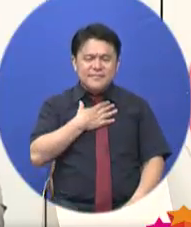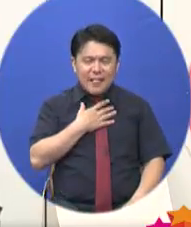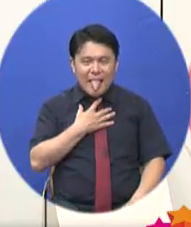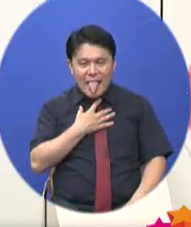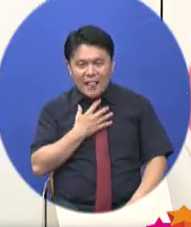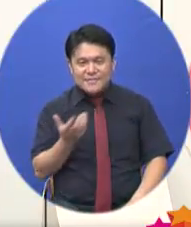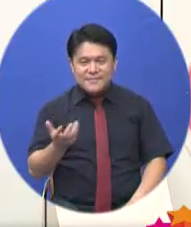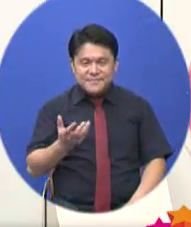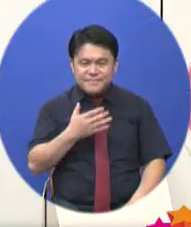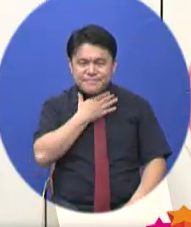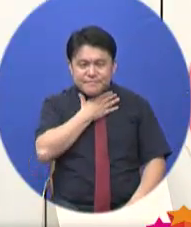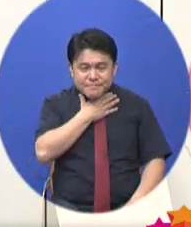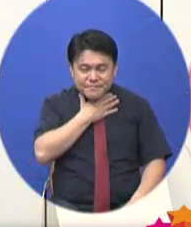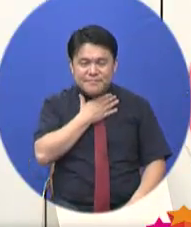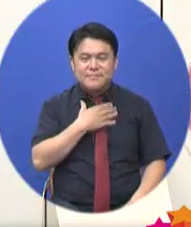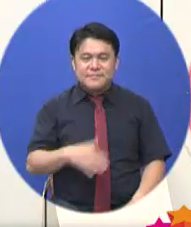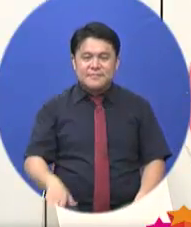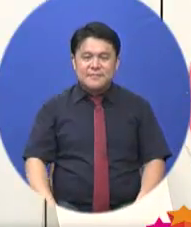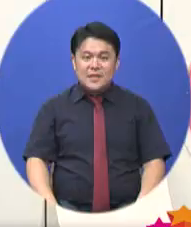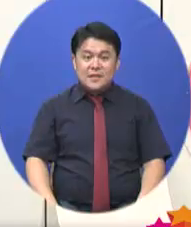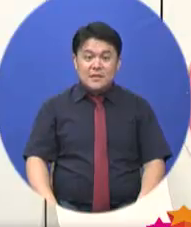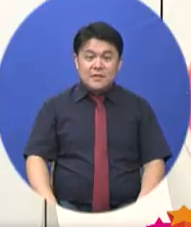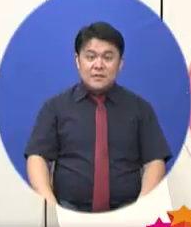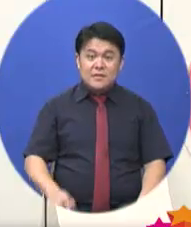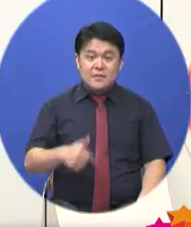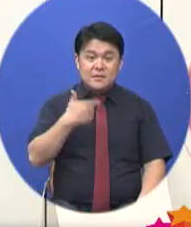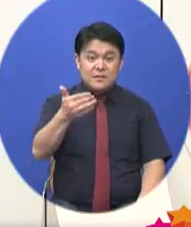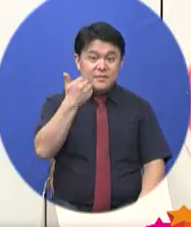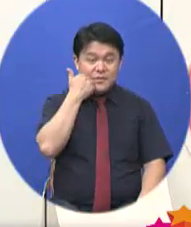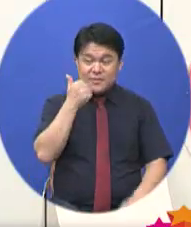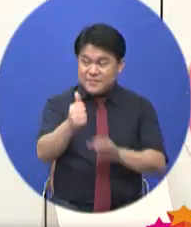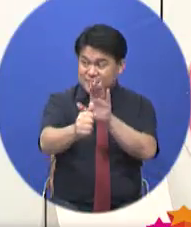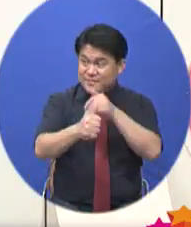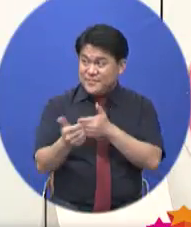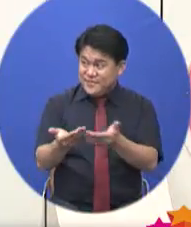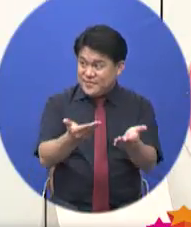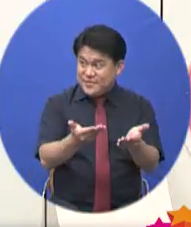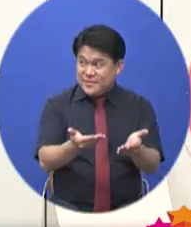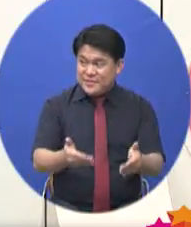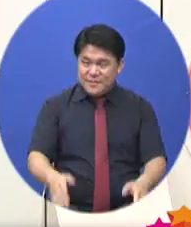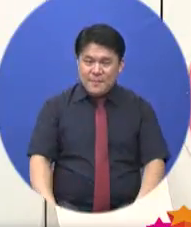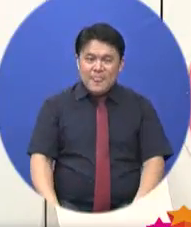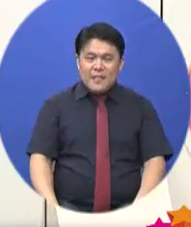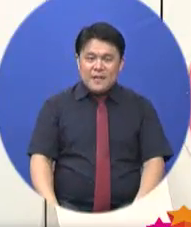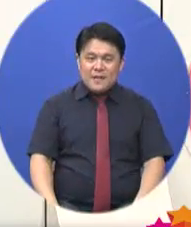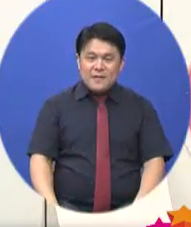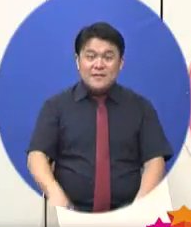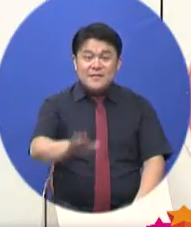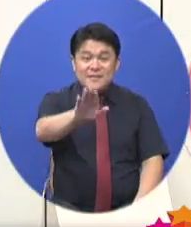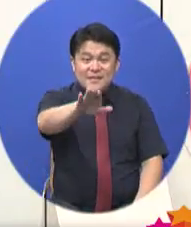지금도 그냥 네. 자, 다음 분 선생님이 모셔 주세요. 네. 여보세요?